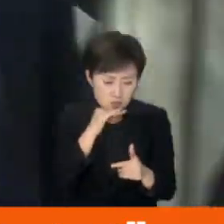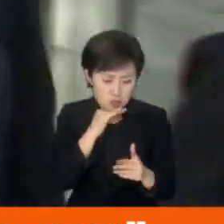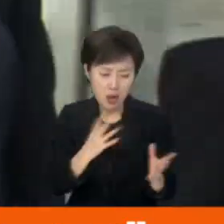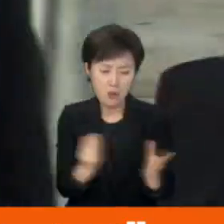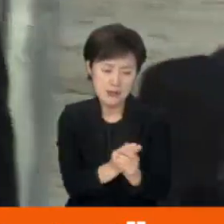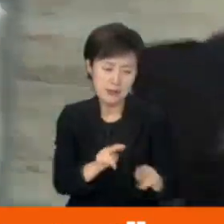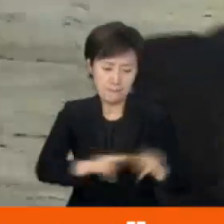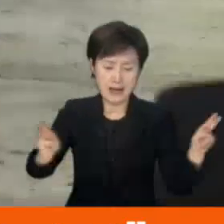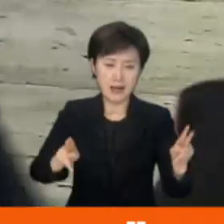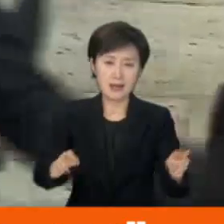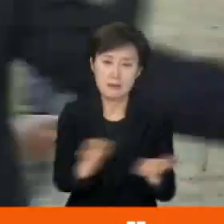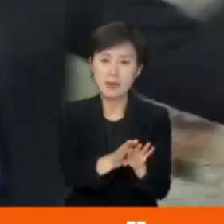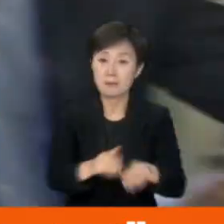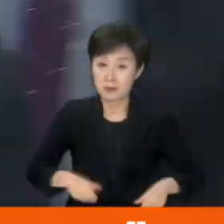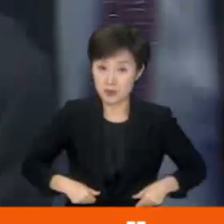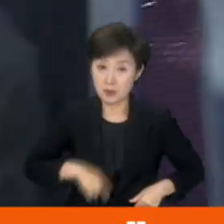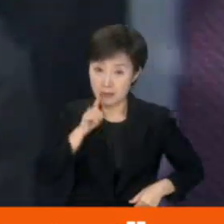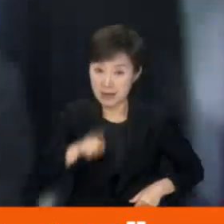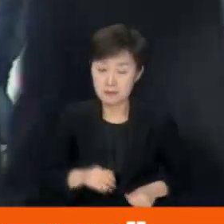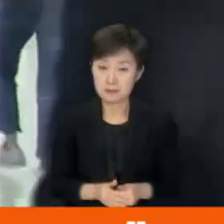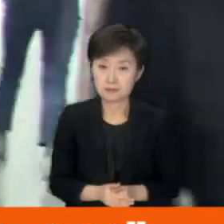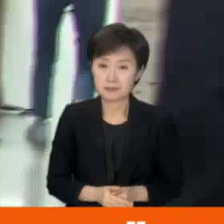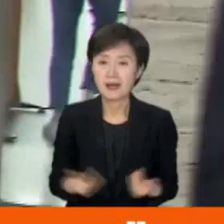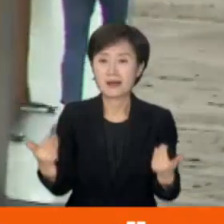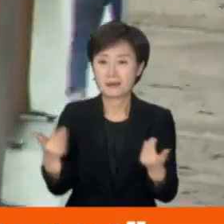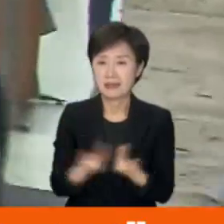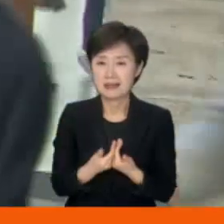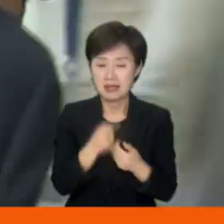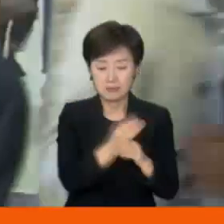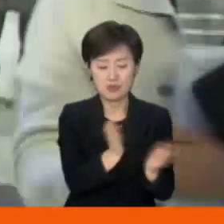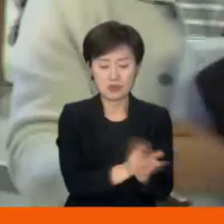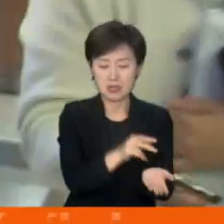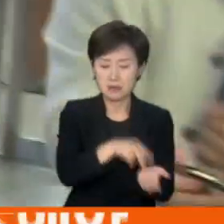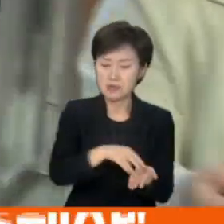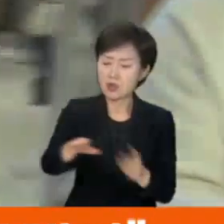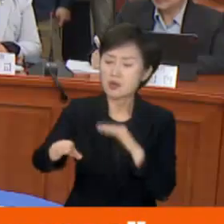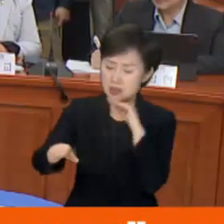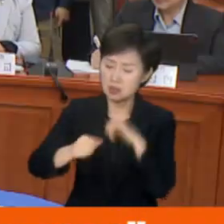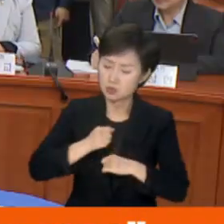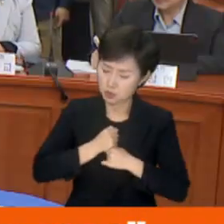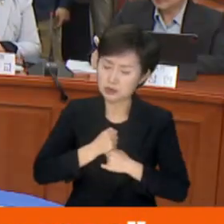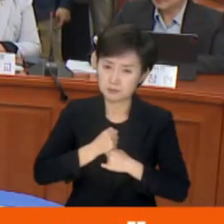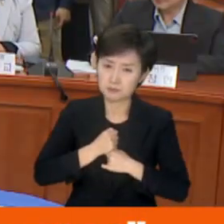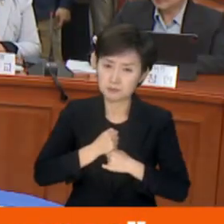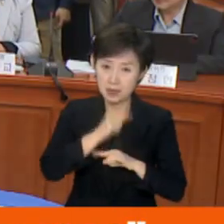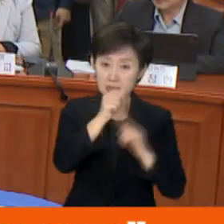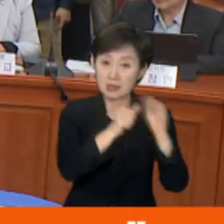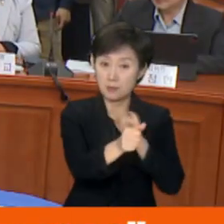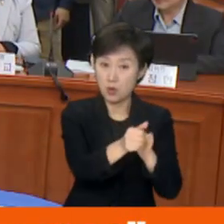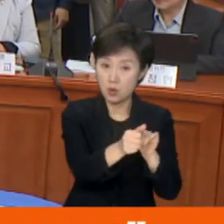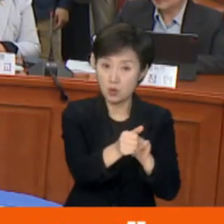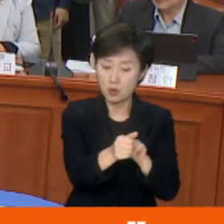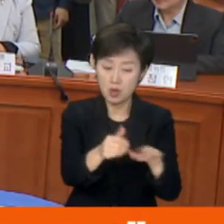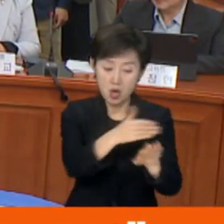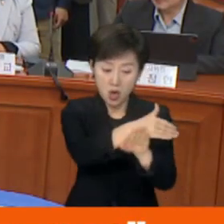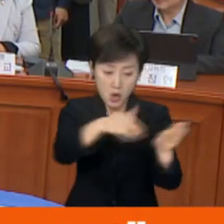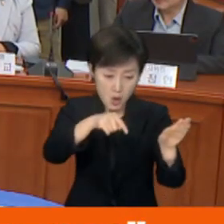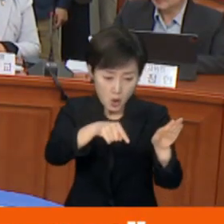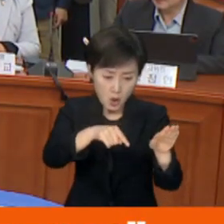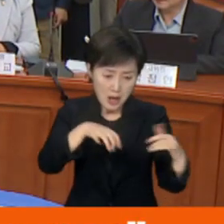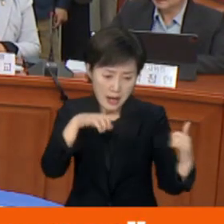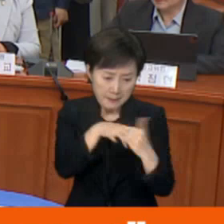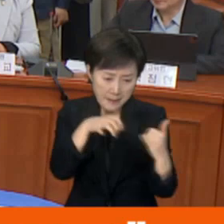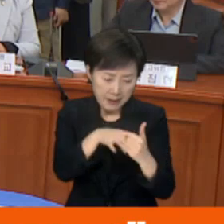나아가야 한다고 주장하기도 했습니다. 반면 민주당은 신중해야 한다는 입장입니다. 이재명 대표는 휴전선에 군사